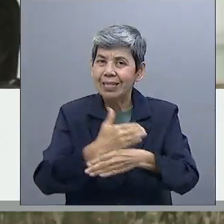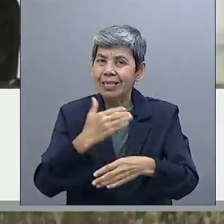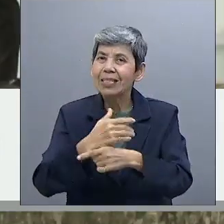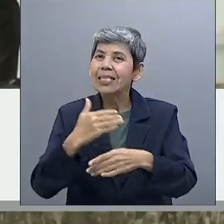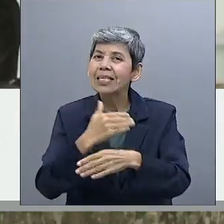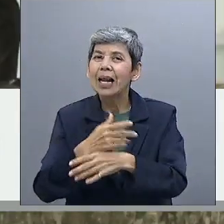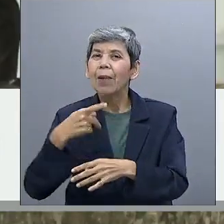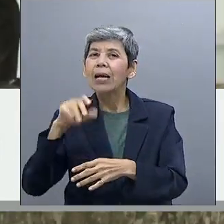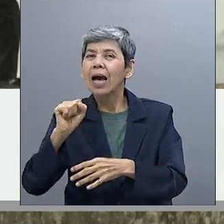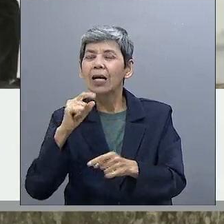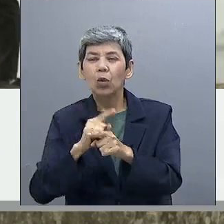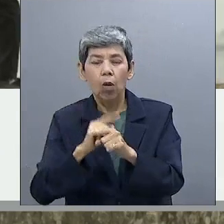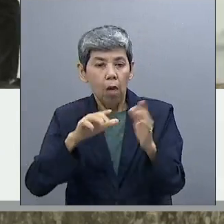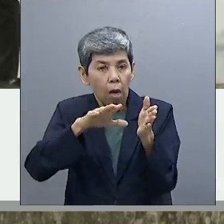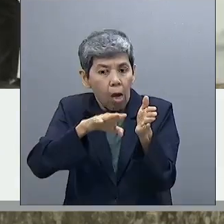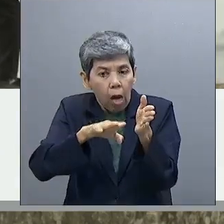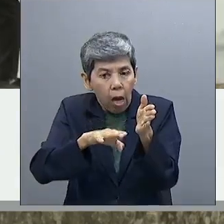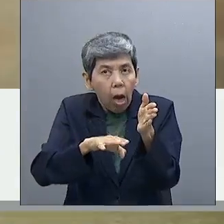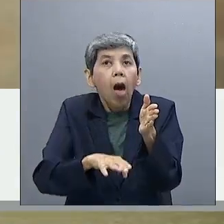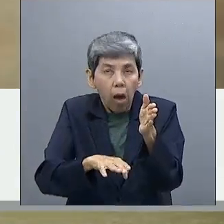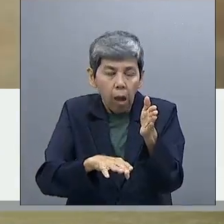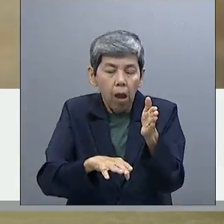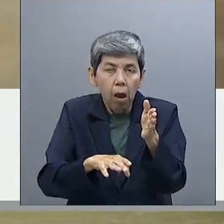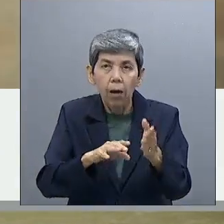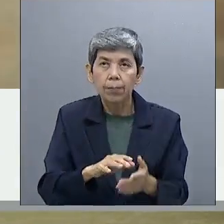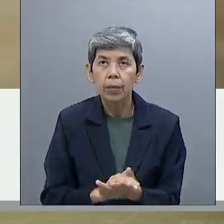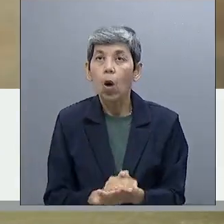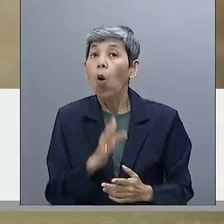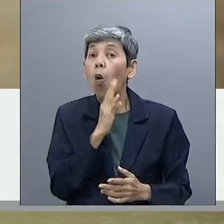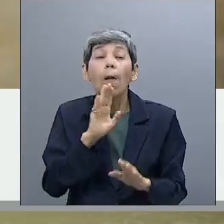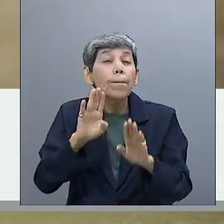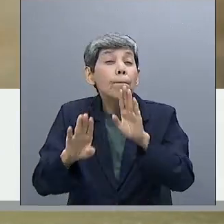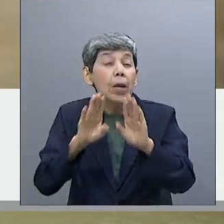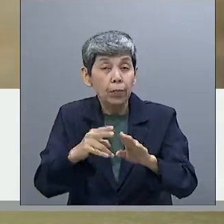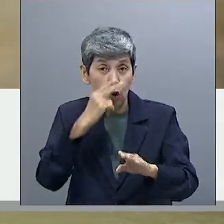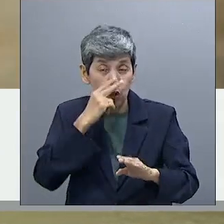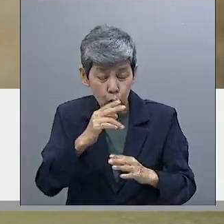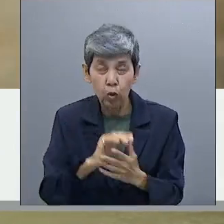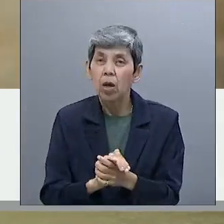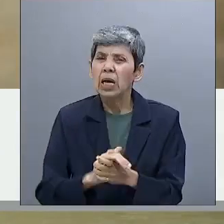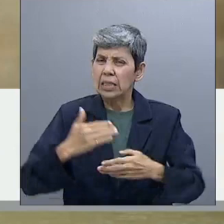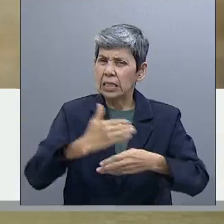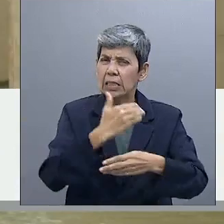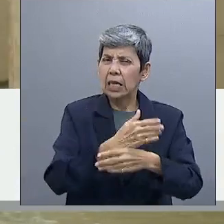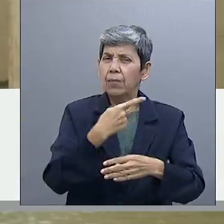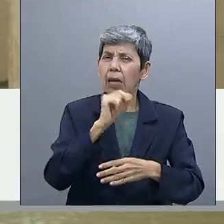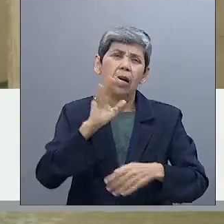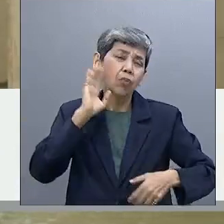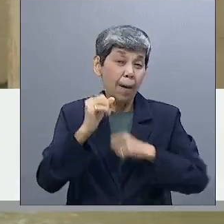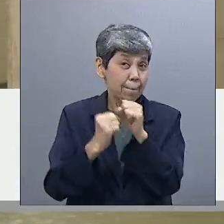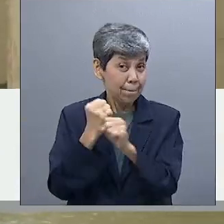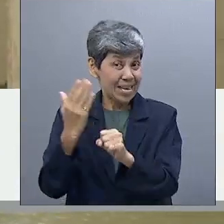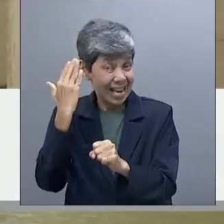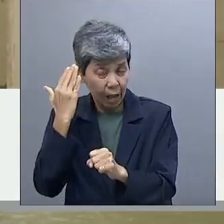ลดลงเหลือแค่ 15%ของความจุเขื่อนนะคะคือถ้าไปเทียบกับสถานการณ์ของเขื่อนป่าสักชลสิทธิ์กับปีที่แล้ว